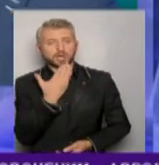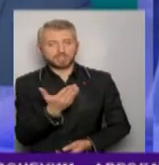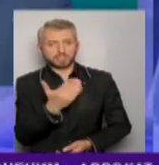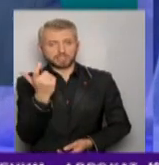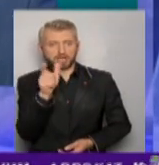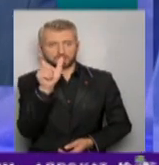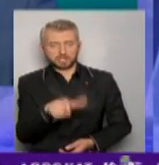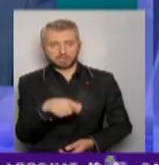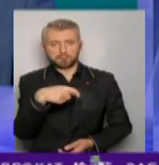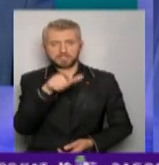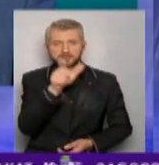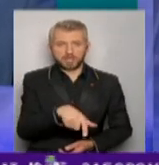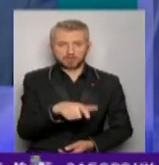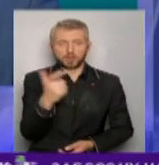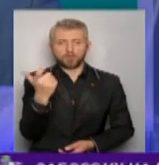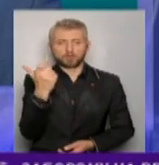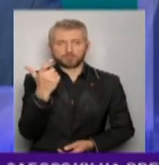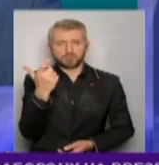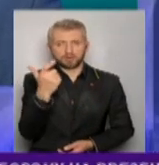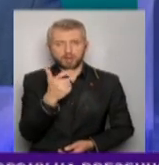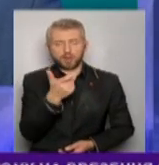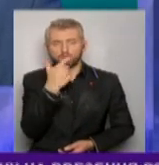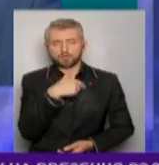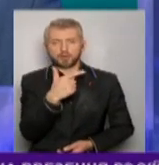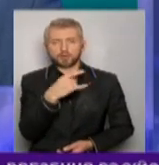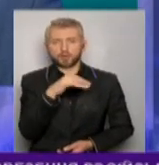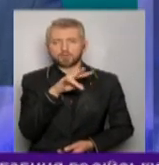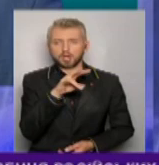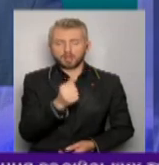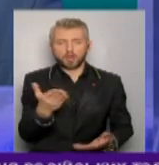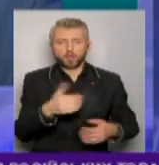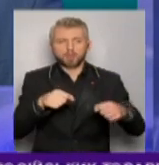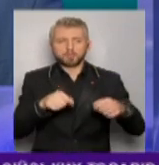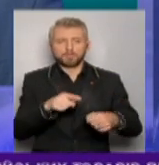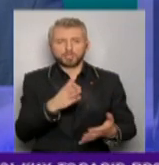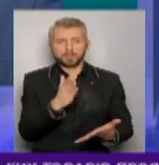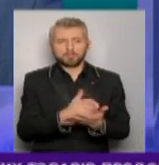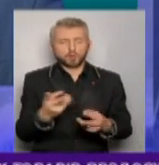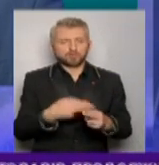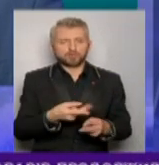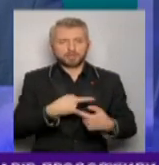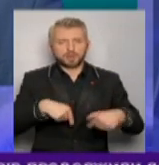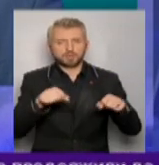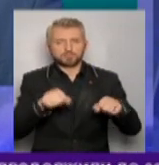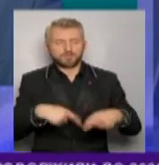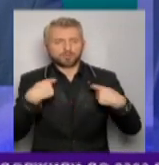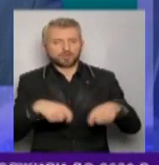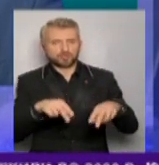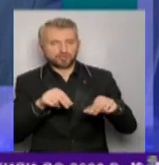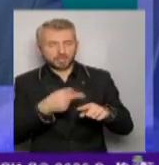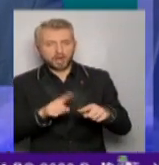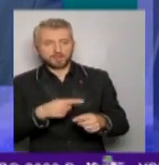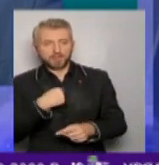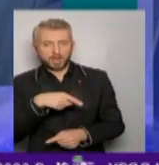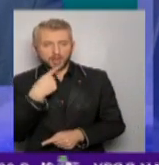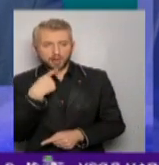господина президента и господина там, и Гройсмана, там, это, какое право они имеют лишать нас право продажи земли. Это я говорю там,